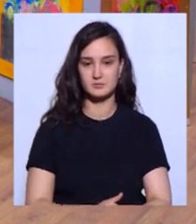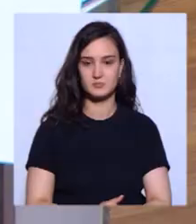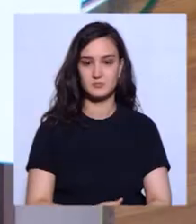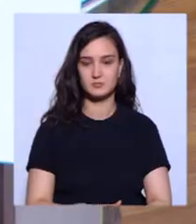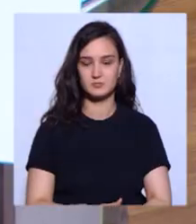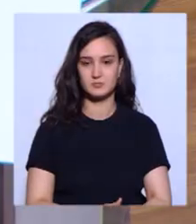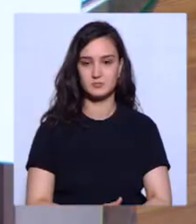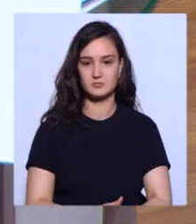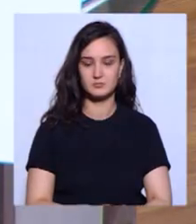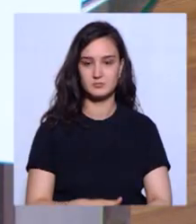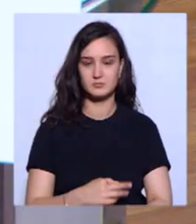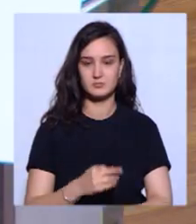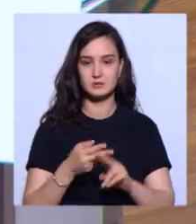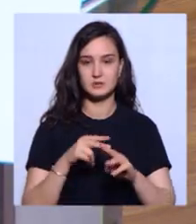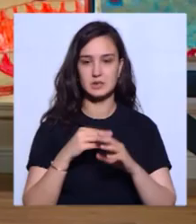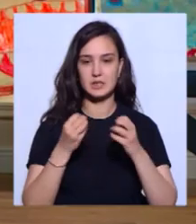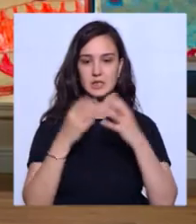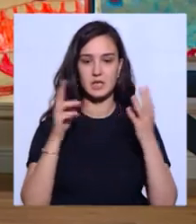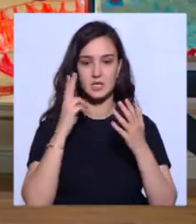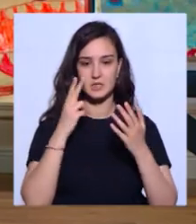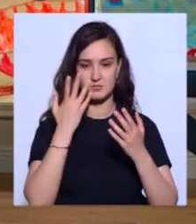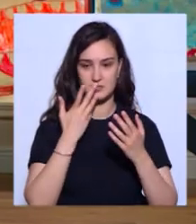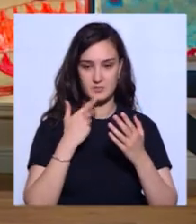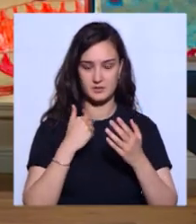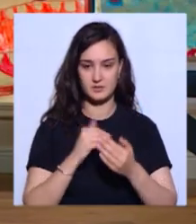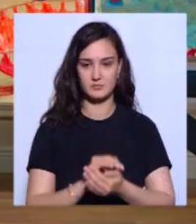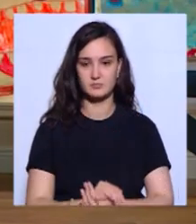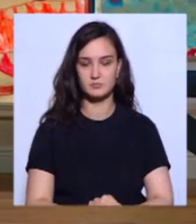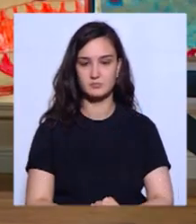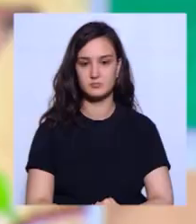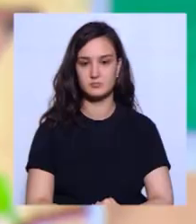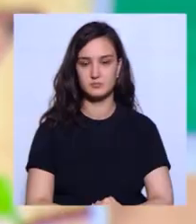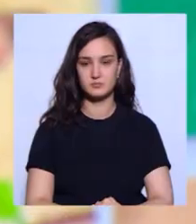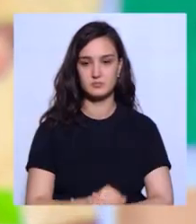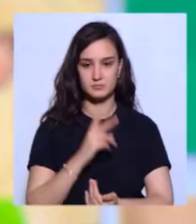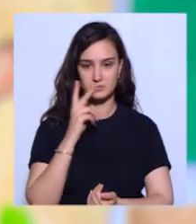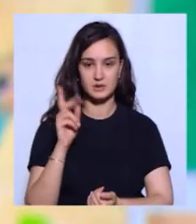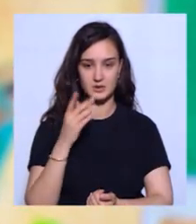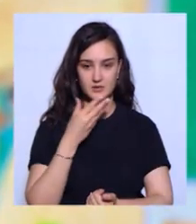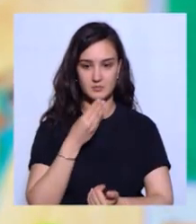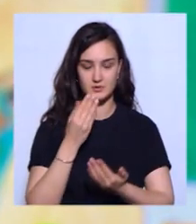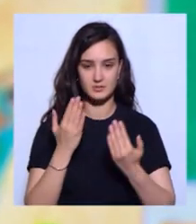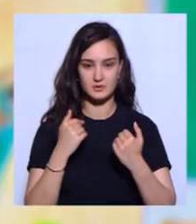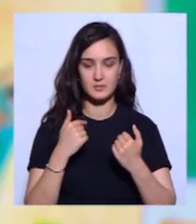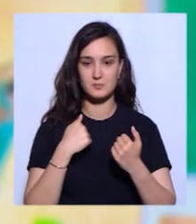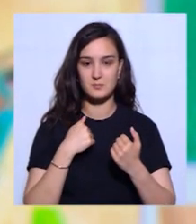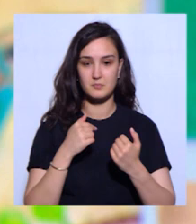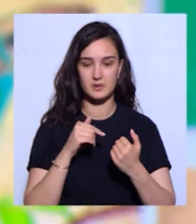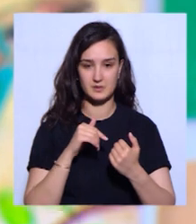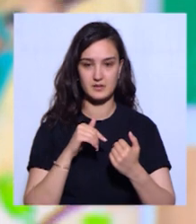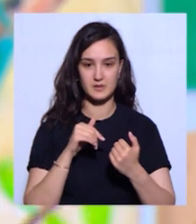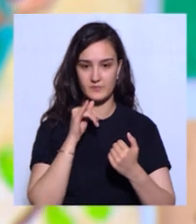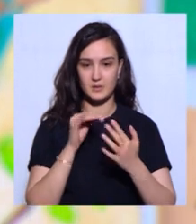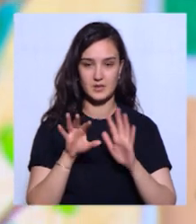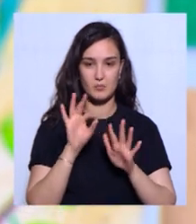ეს არის ღია იასამნის ფერი. აი ნახეთ რა ლამაზია. მე რო ვიყო ახლა, ვერ ამოვარჩევდი